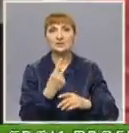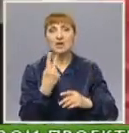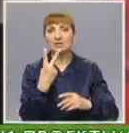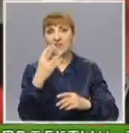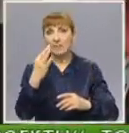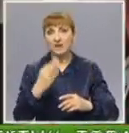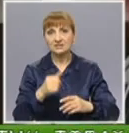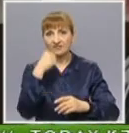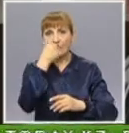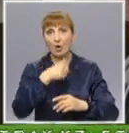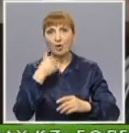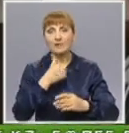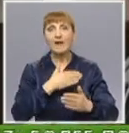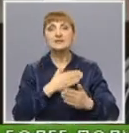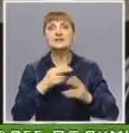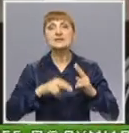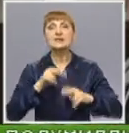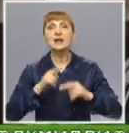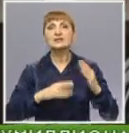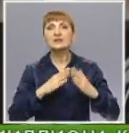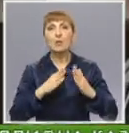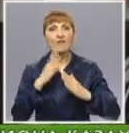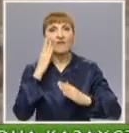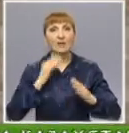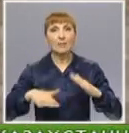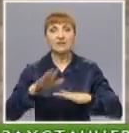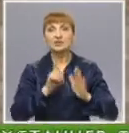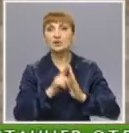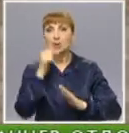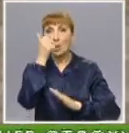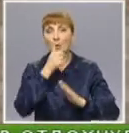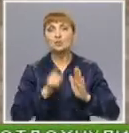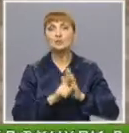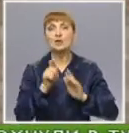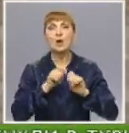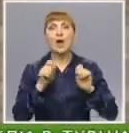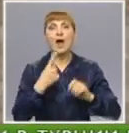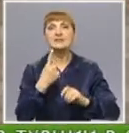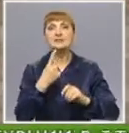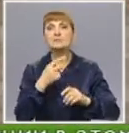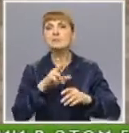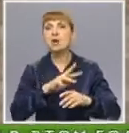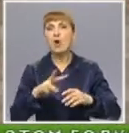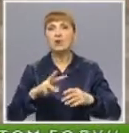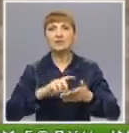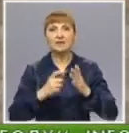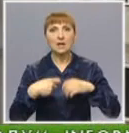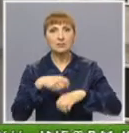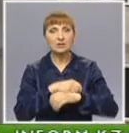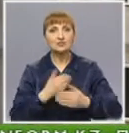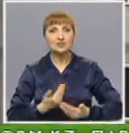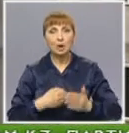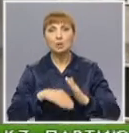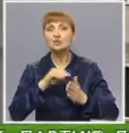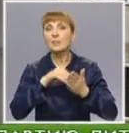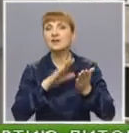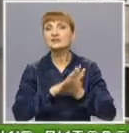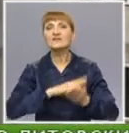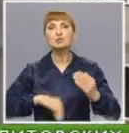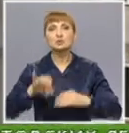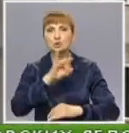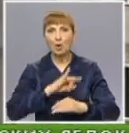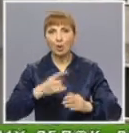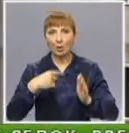2% годовых. Активно ведется строительство домов в Алматы. С начала года введен 1 миллион квадратных метров жилья. Это лучший показатель за всю историю